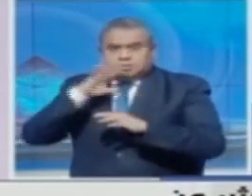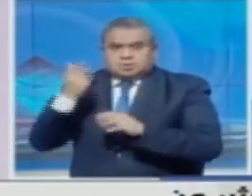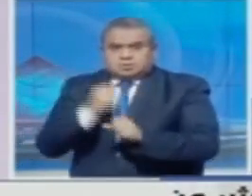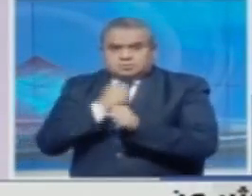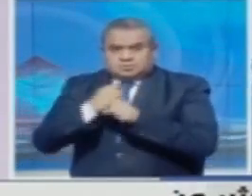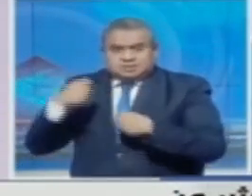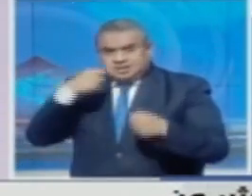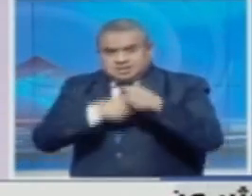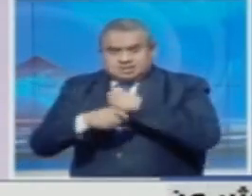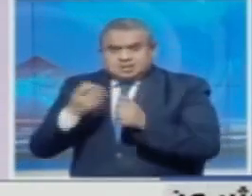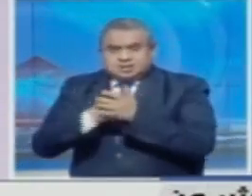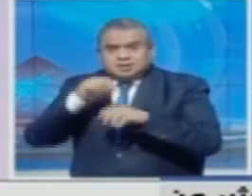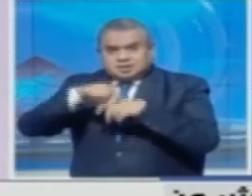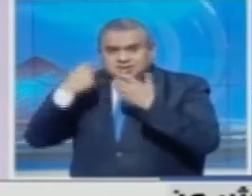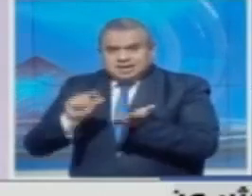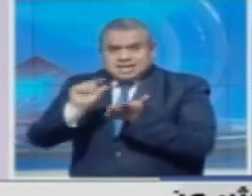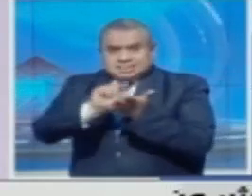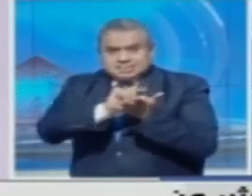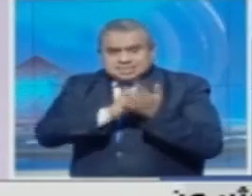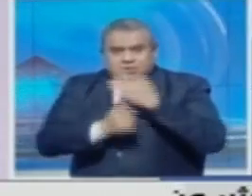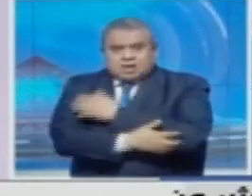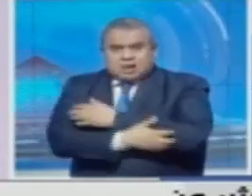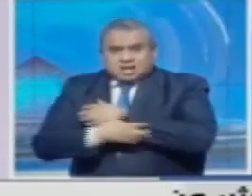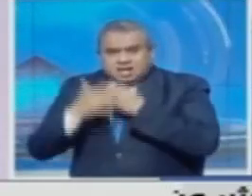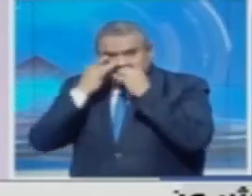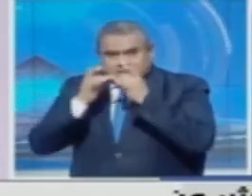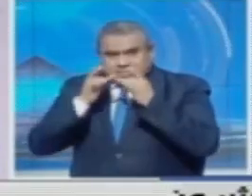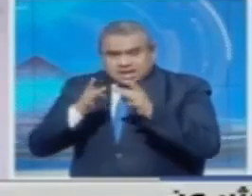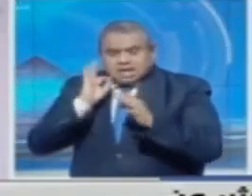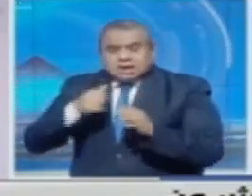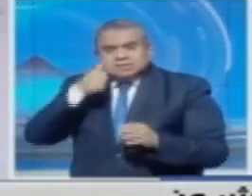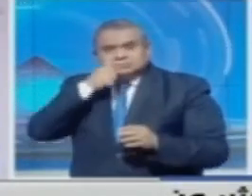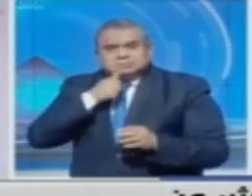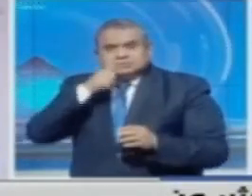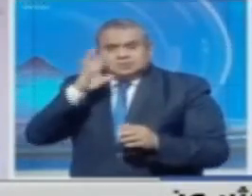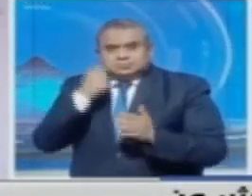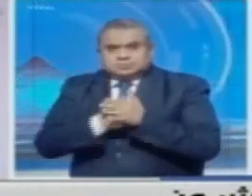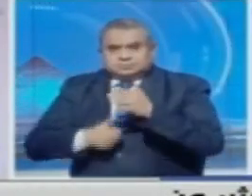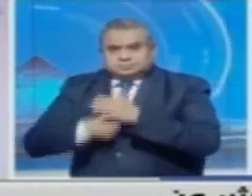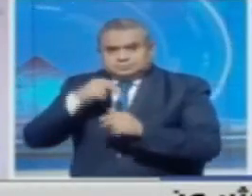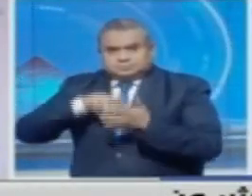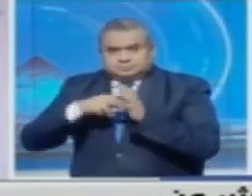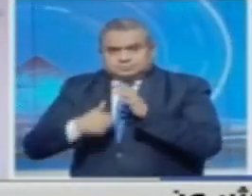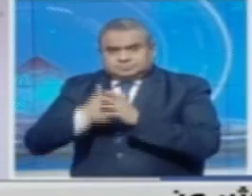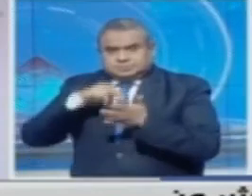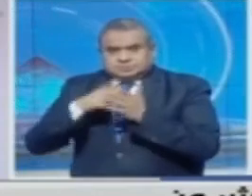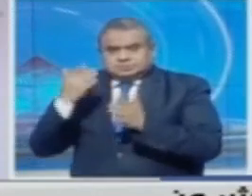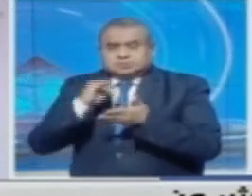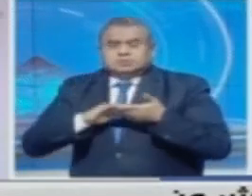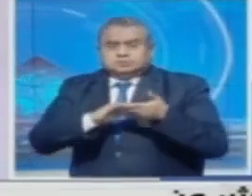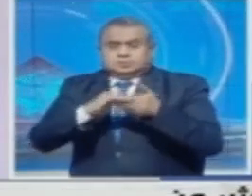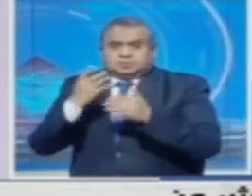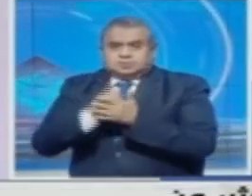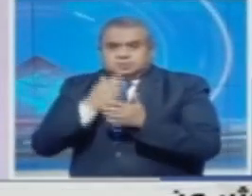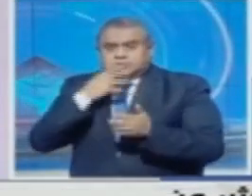اقتصادها، ولكن الدول النامية تفتقر إلى هذه القدرة وعليها أن تواجه كلفة قروض مبالغ بها